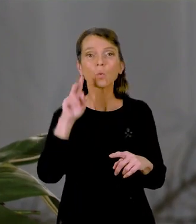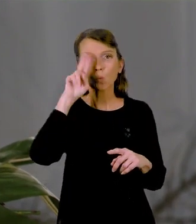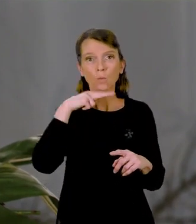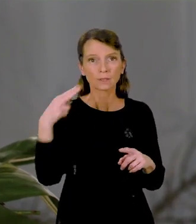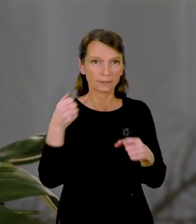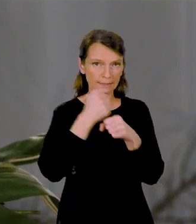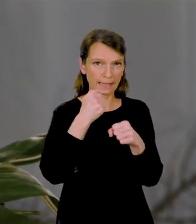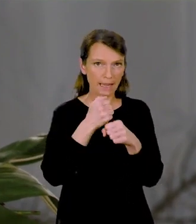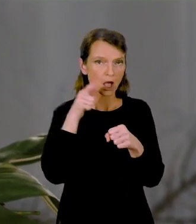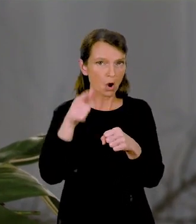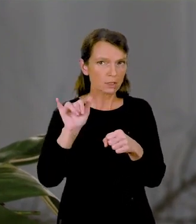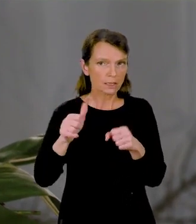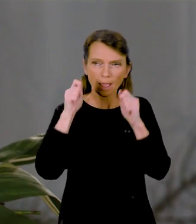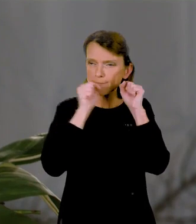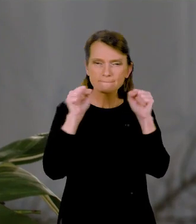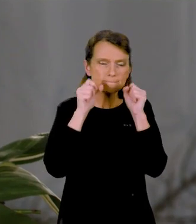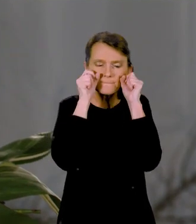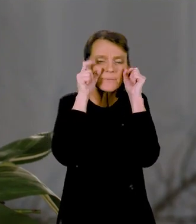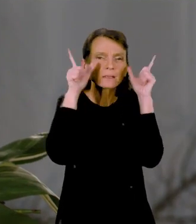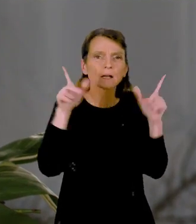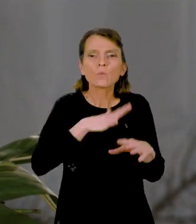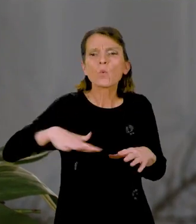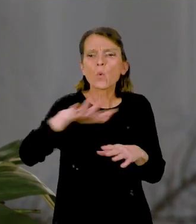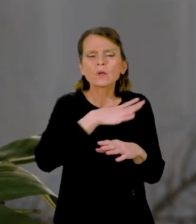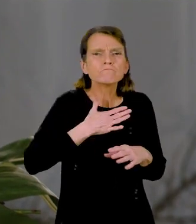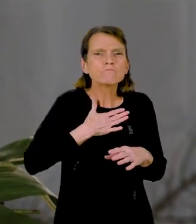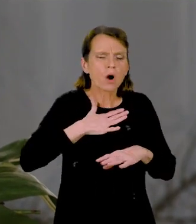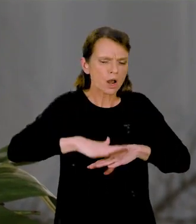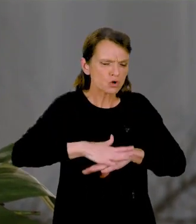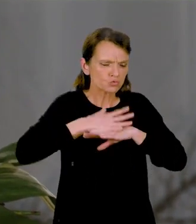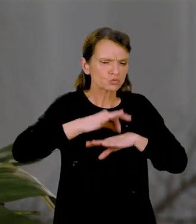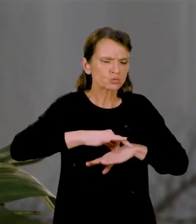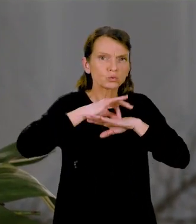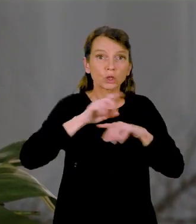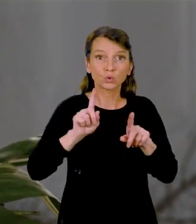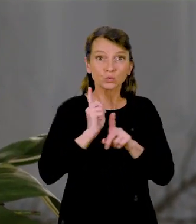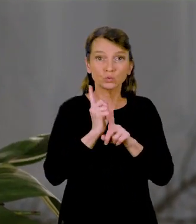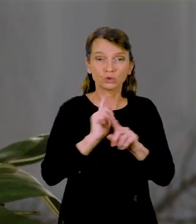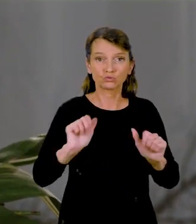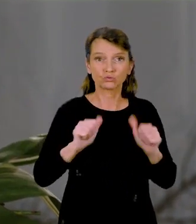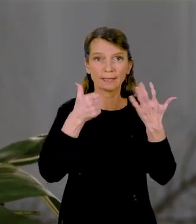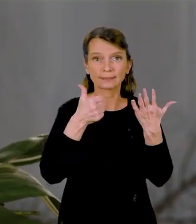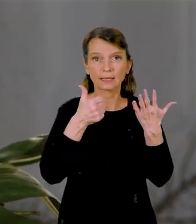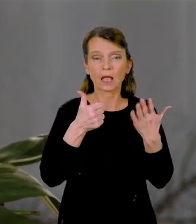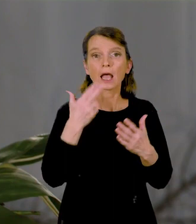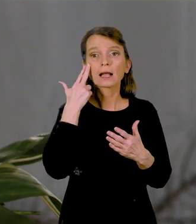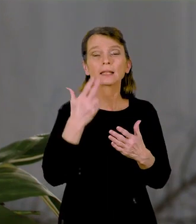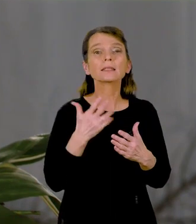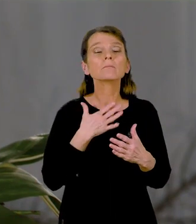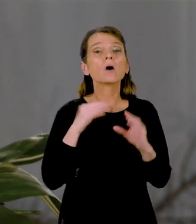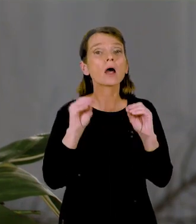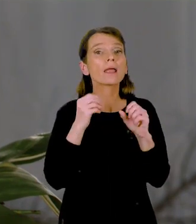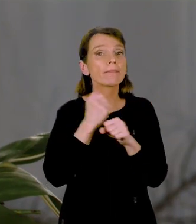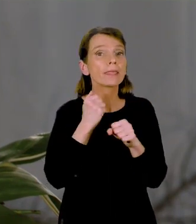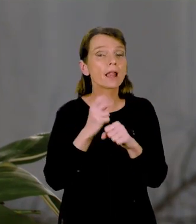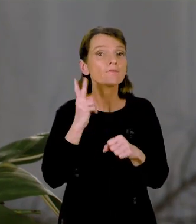dela. Predramil je vse moje čute, tudi šestega. Kar se tiče mojega pedagoškega dela v domačih